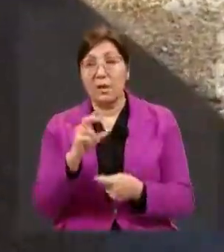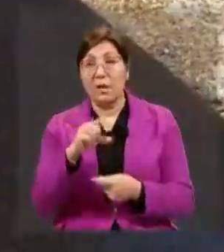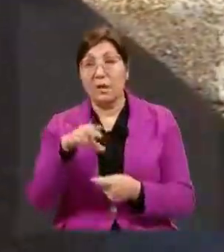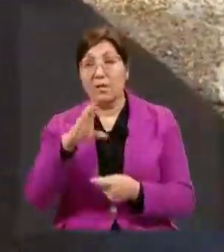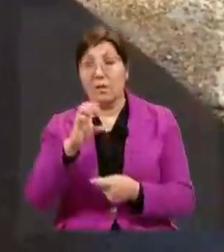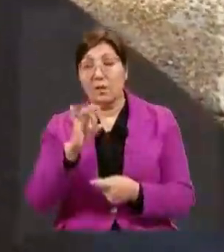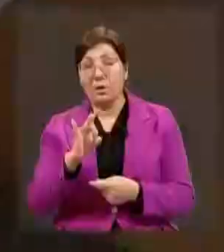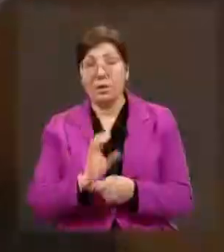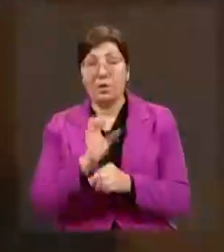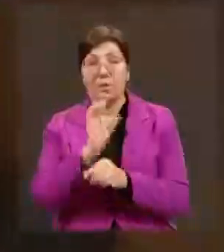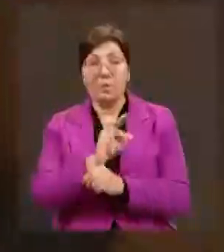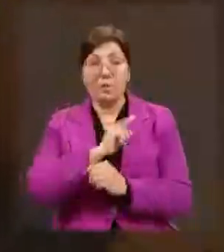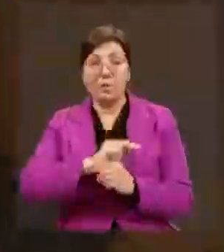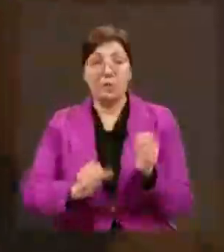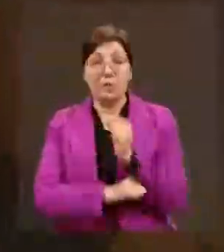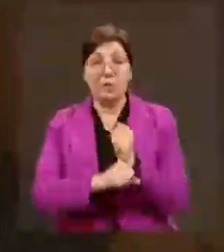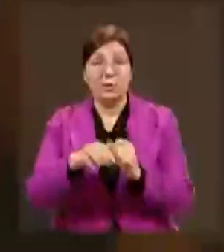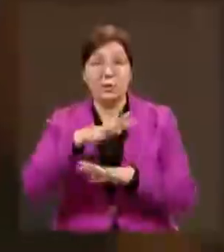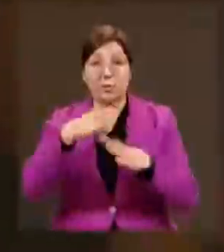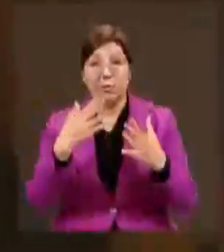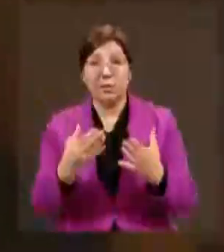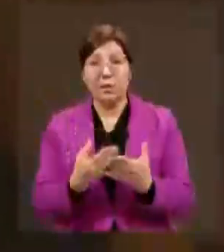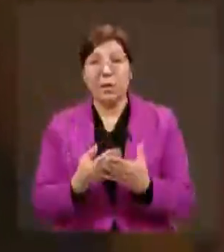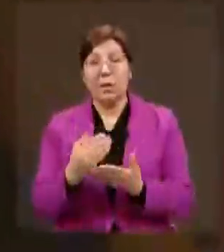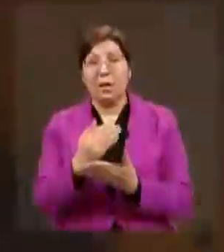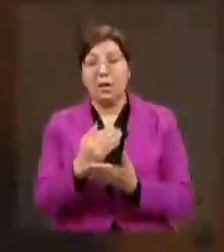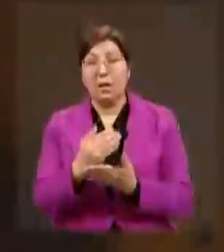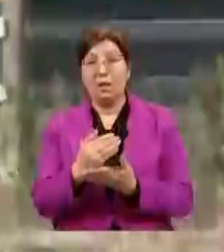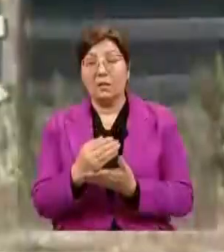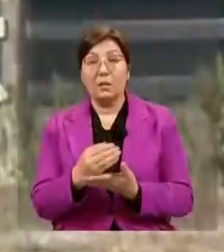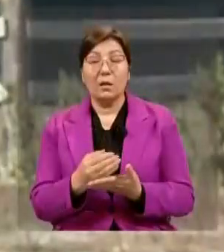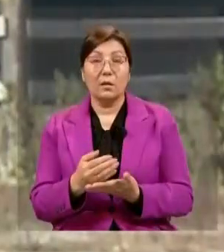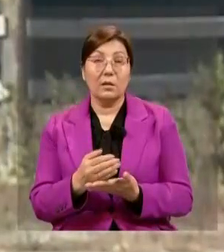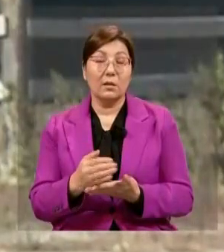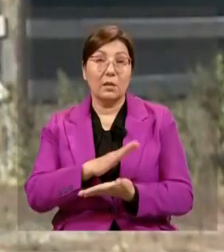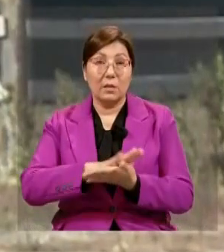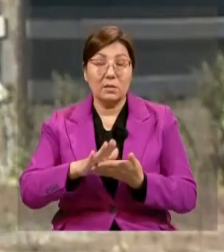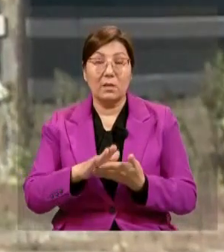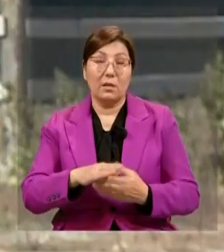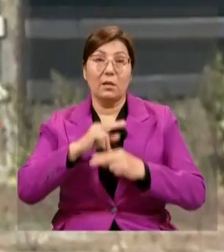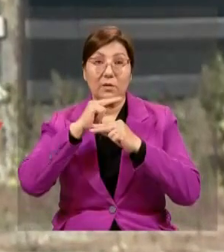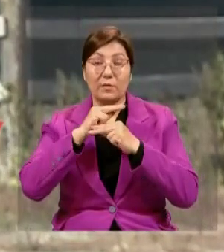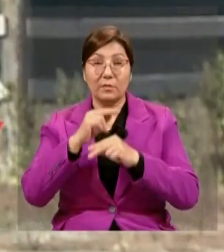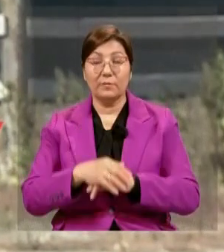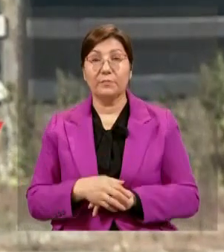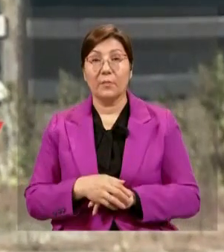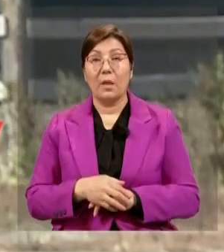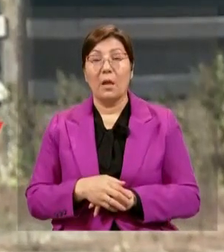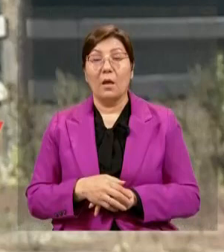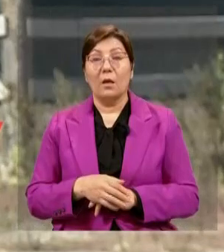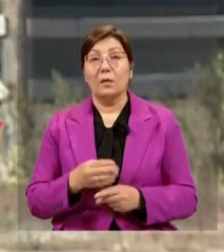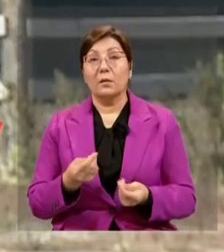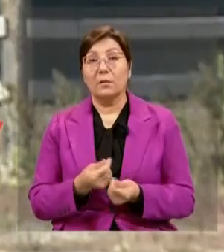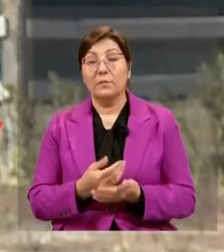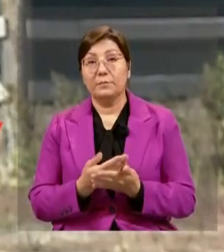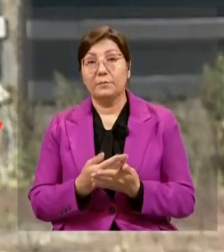жеткізіледі. Жұмыс барысында қызметкерлер көбіне астық тазалауға ерекше көңіл бөледі. Встречаем автомобиль. Алқаптан астық тиеп келе